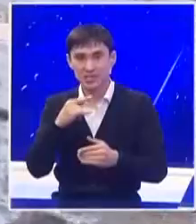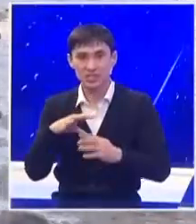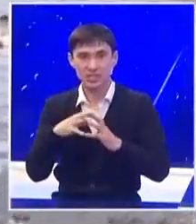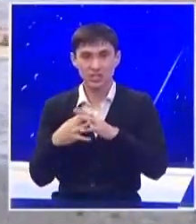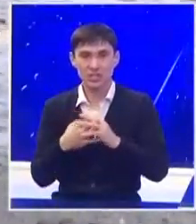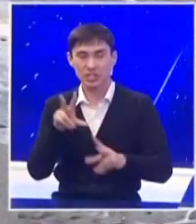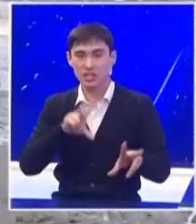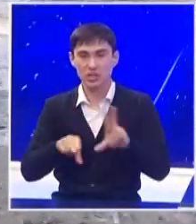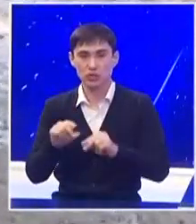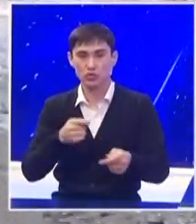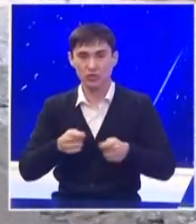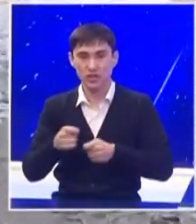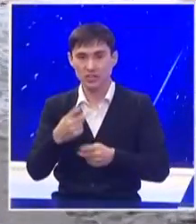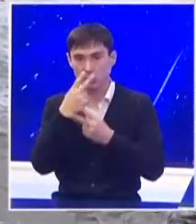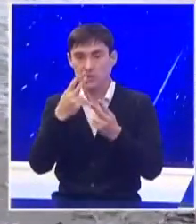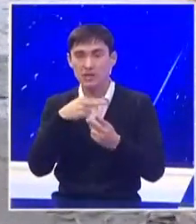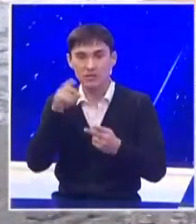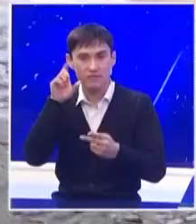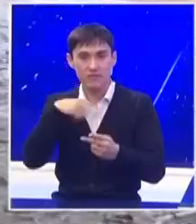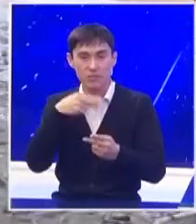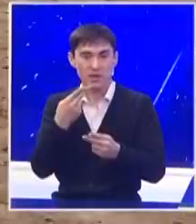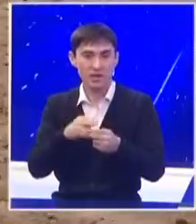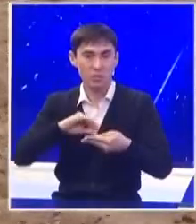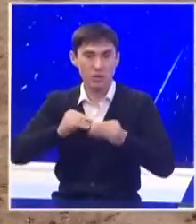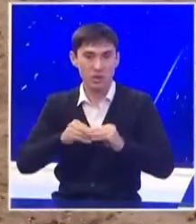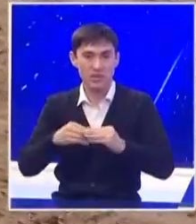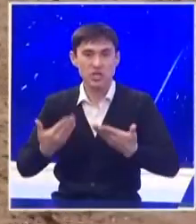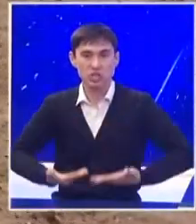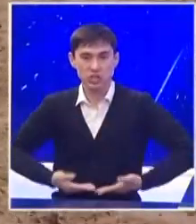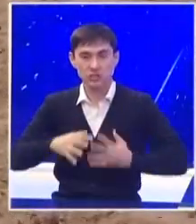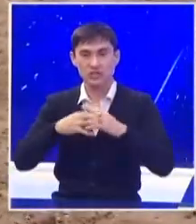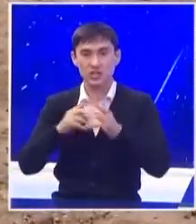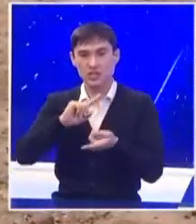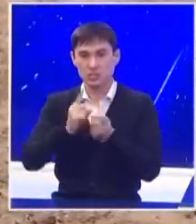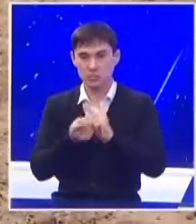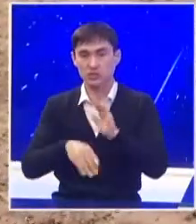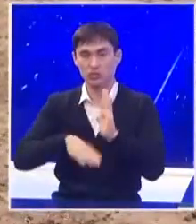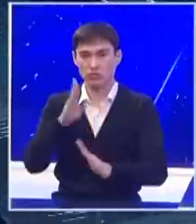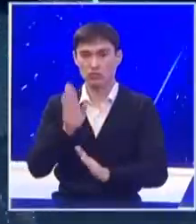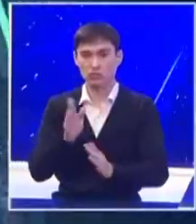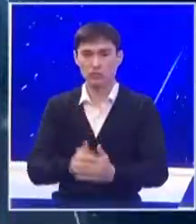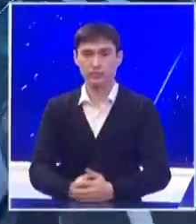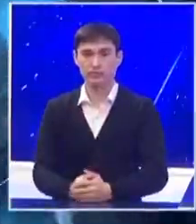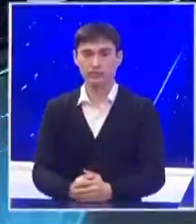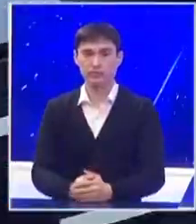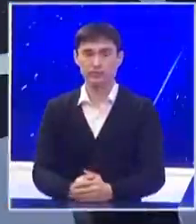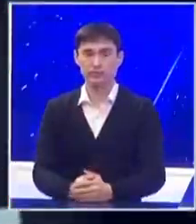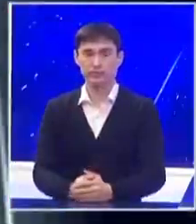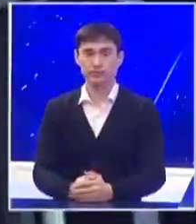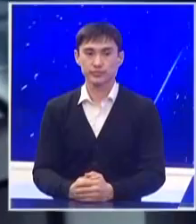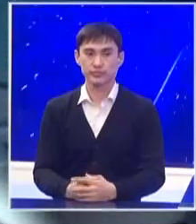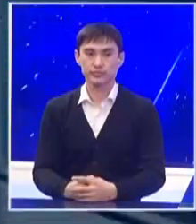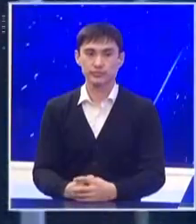все же надеются, что власти обратят внимание на их проблемы и жизнь в селе изменится в лучшую сторону. Антон Хатиновский, Гульмира